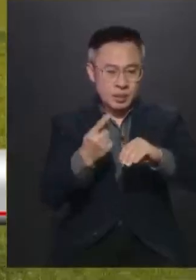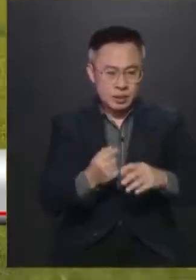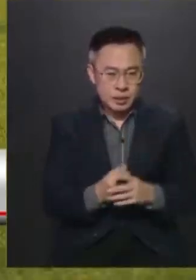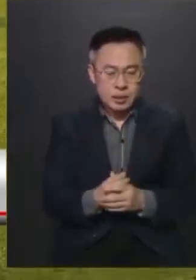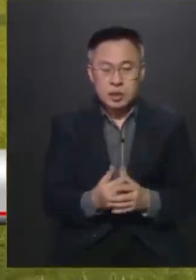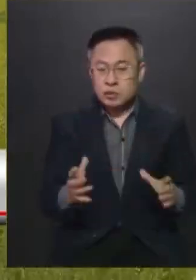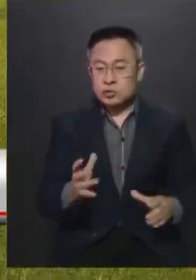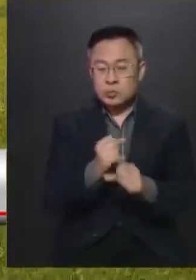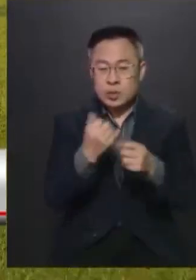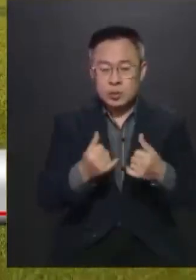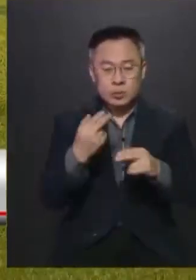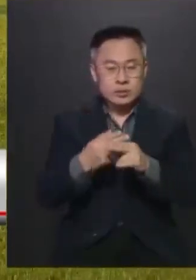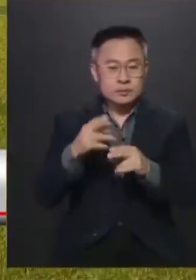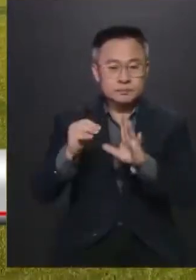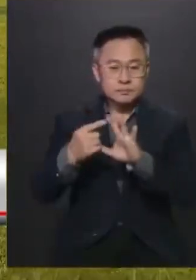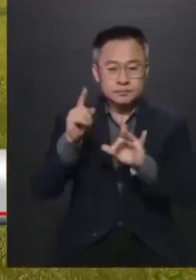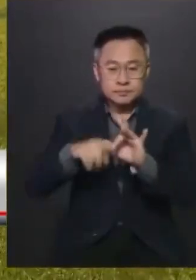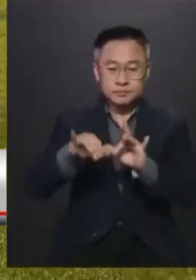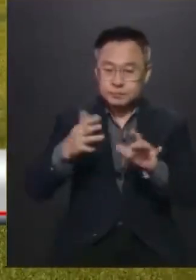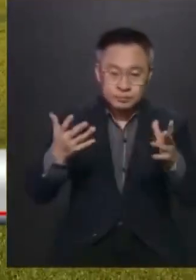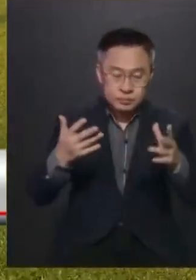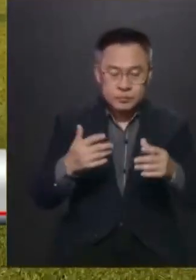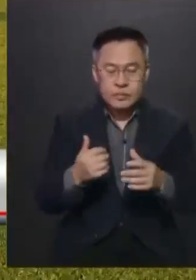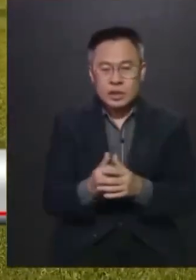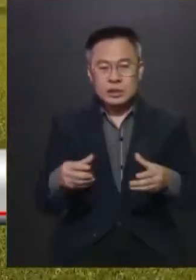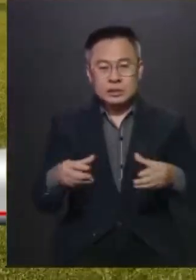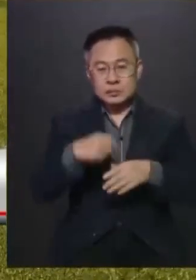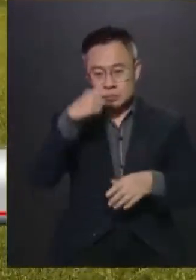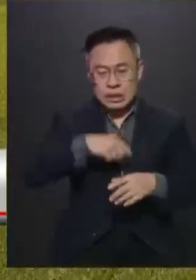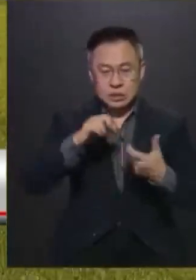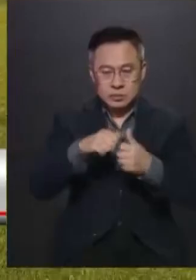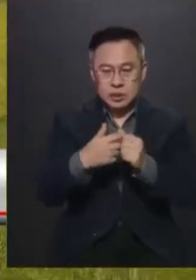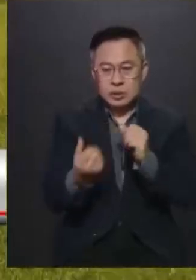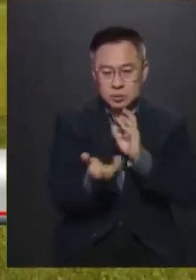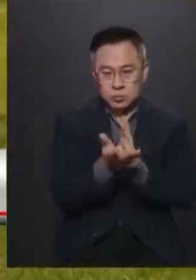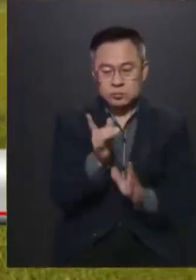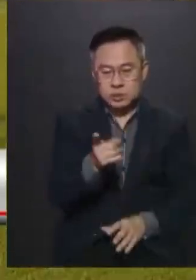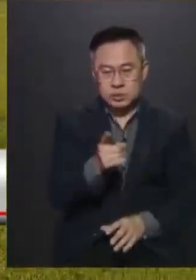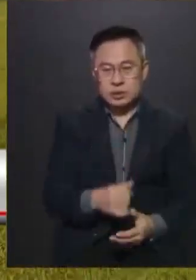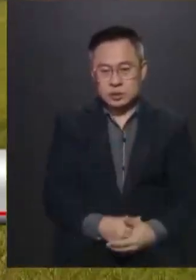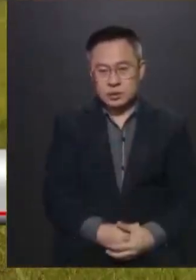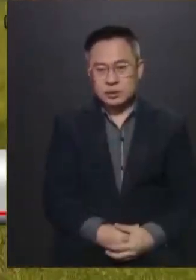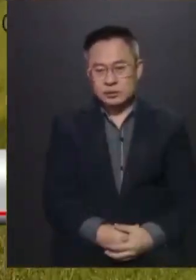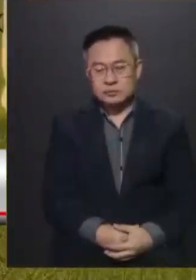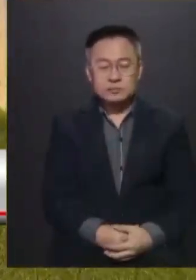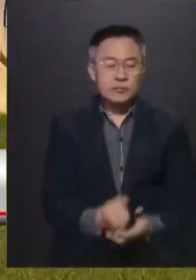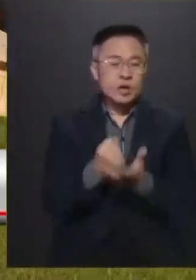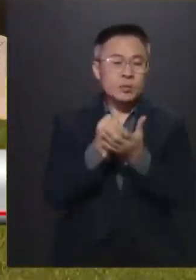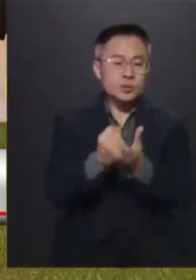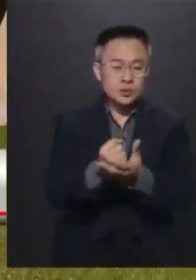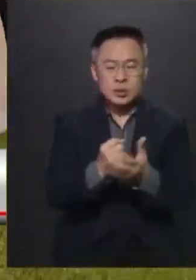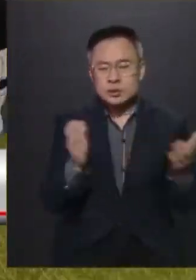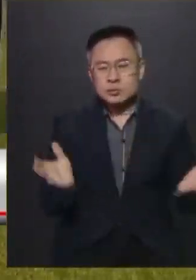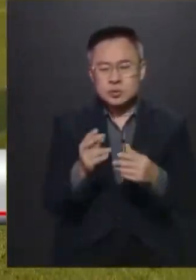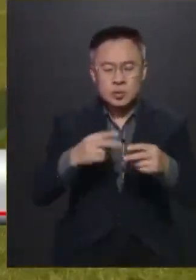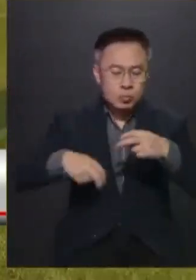ธหนักอาวุธหลักของไทยเนี่ยหายไปแบบโหหายสำคัญเลยนะ ใช่ค่ะ เป็นคีย์แมนเราเลยอ่ะ ก็บางทีลงมาเนี่ยเปลี่ยนเกมไม่ว่